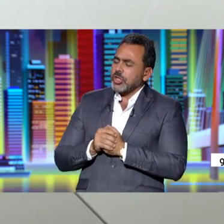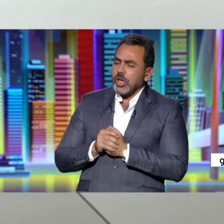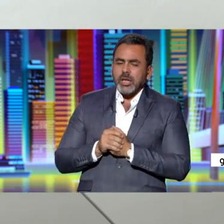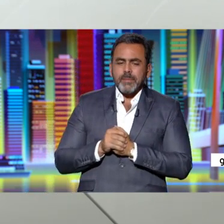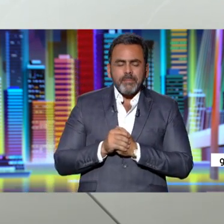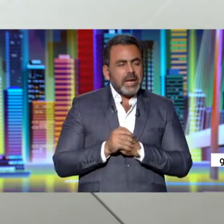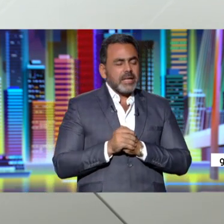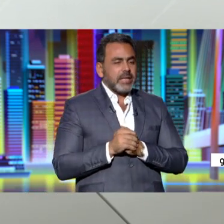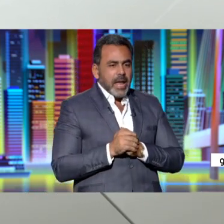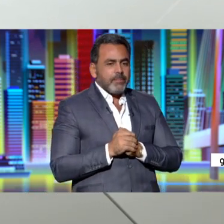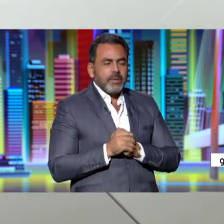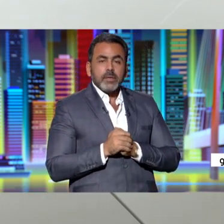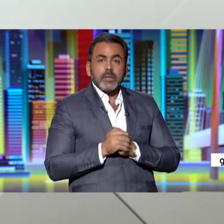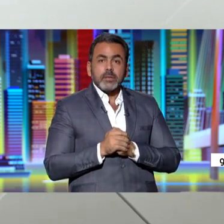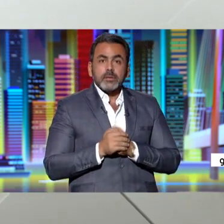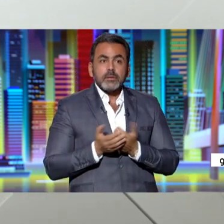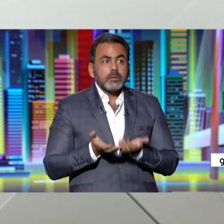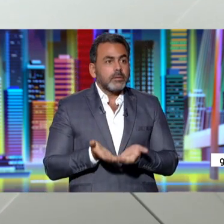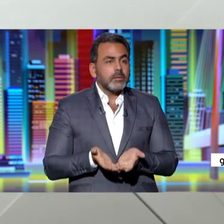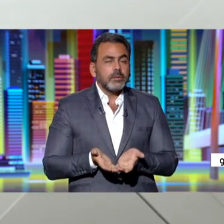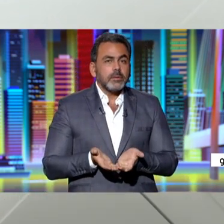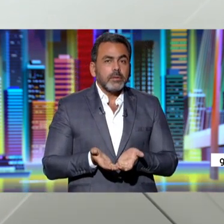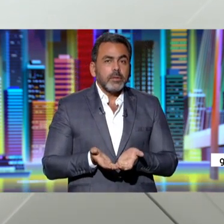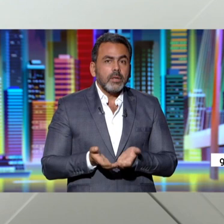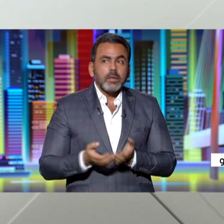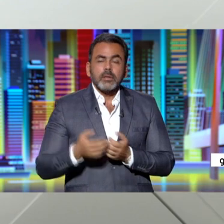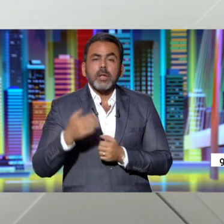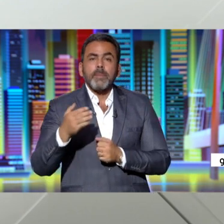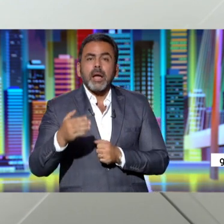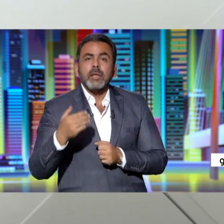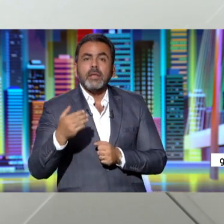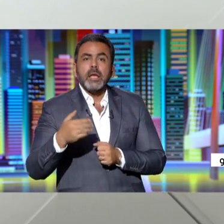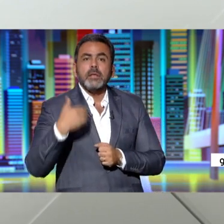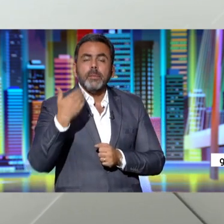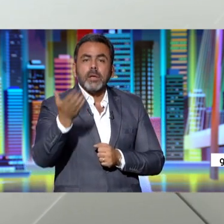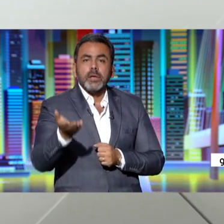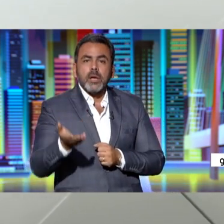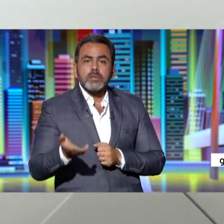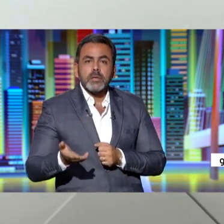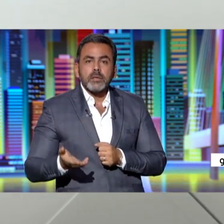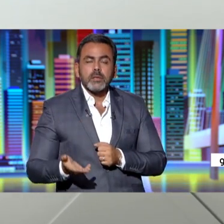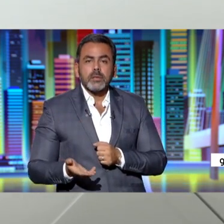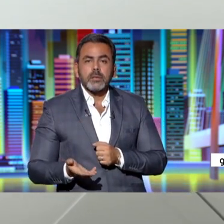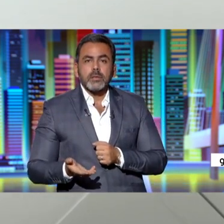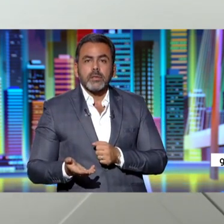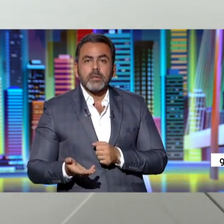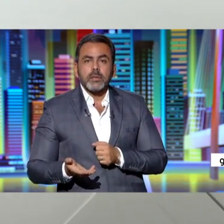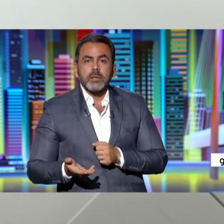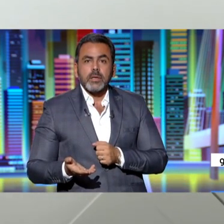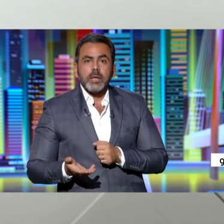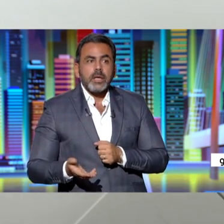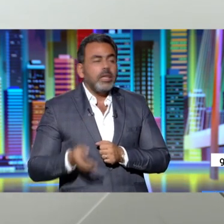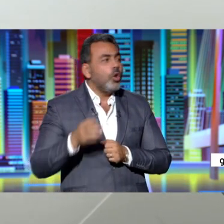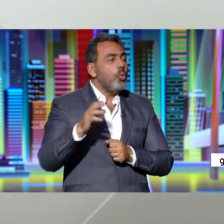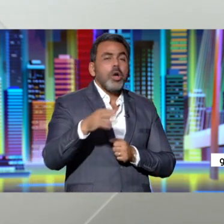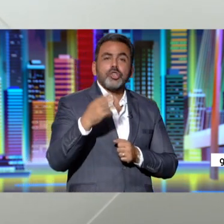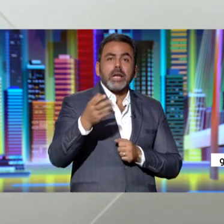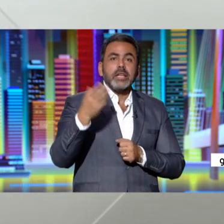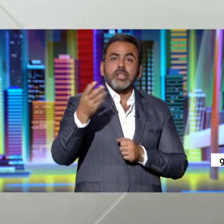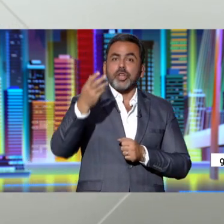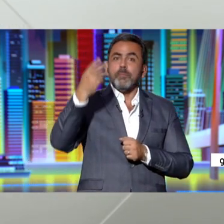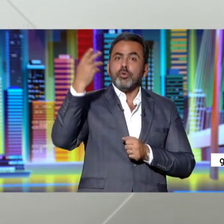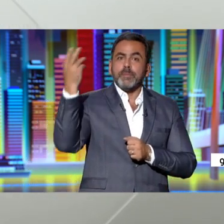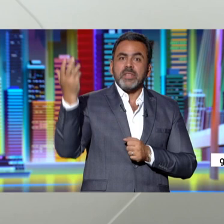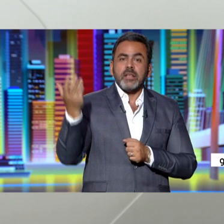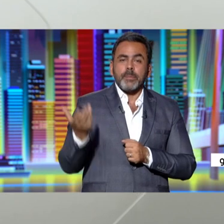ا الصادر من مجلس الامن 2 ا ا ده يهدم القضيه اصلا ايه هو